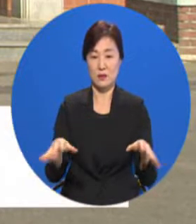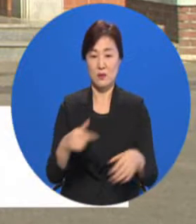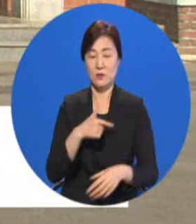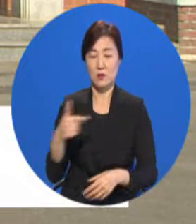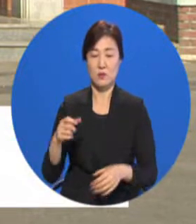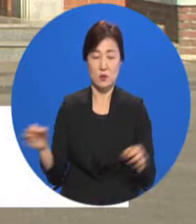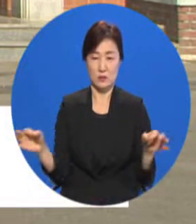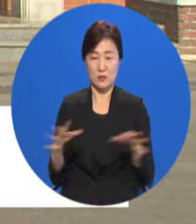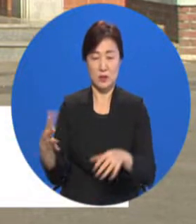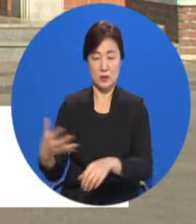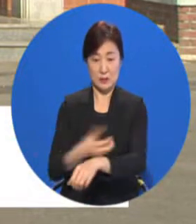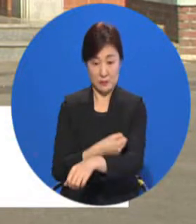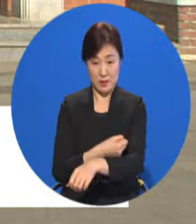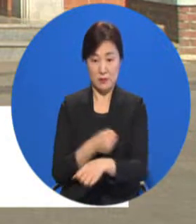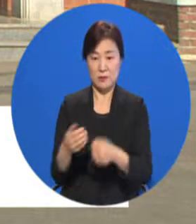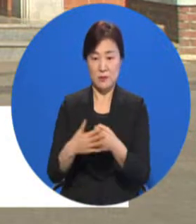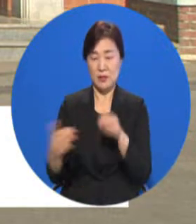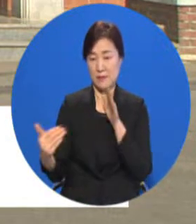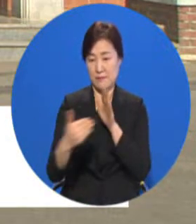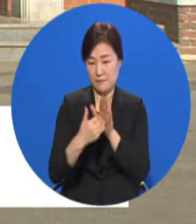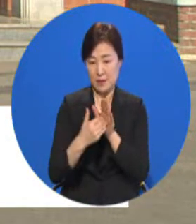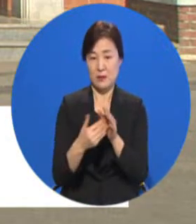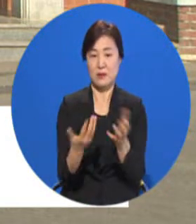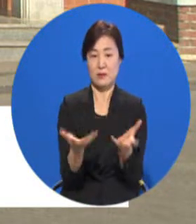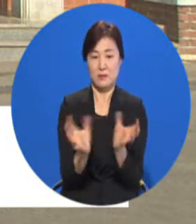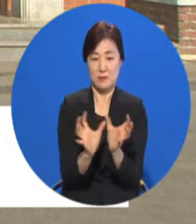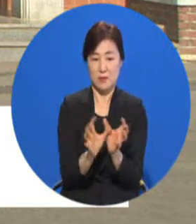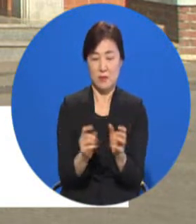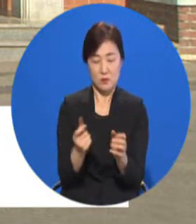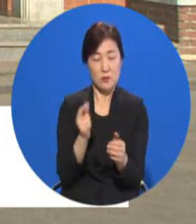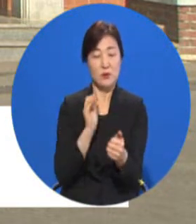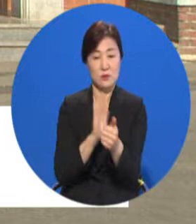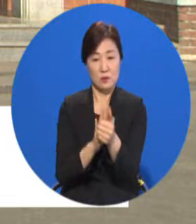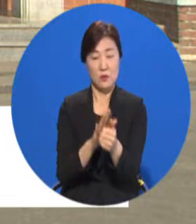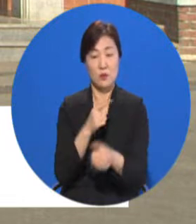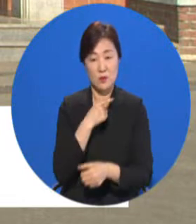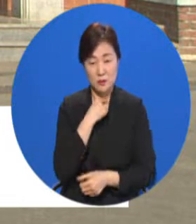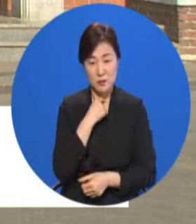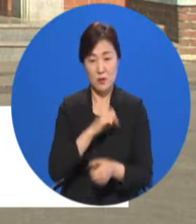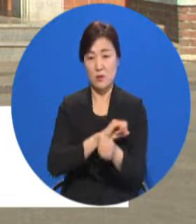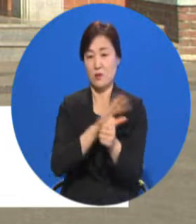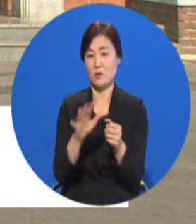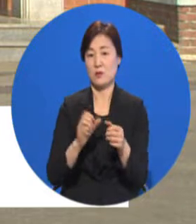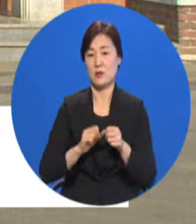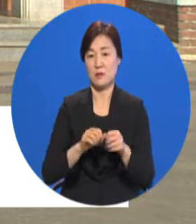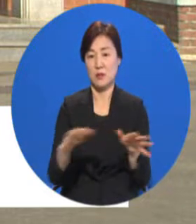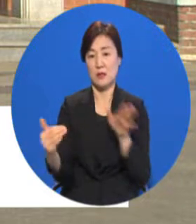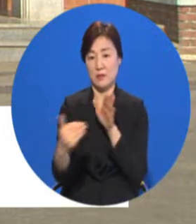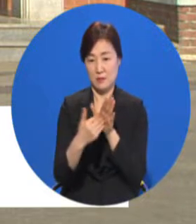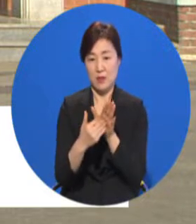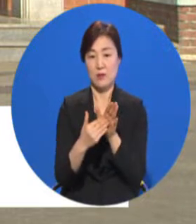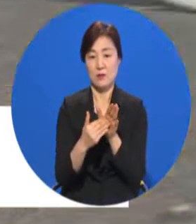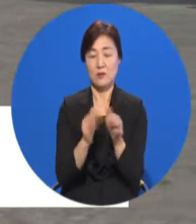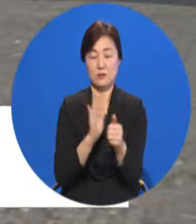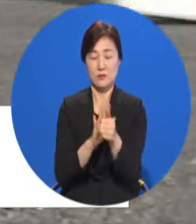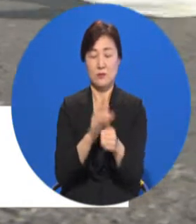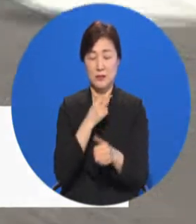확산이 너무 되고 있어서 예방 차원에서 우리 방계단이 조금이라도 코로나 확산에 도움이